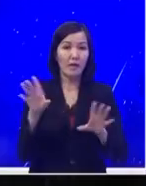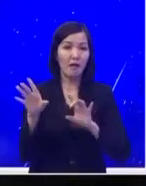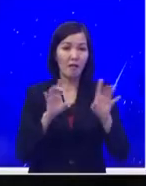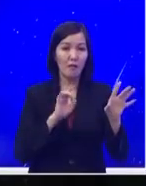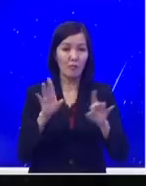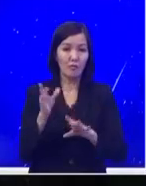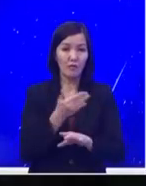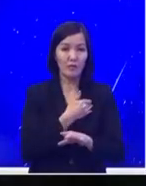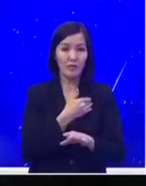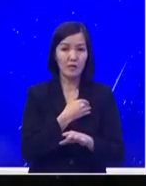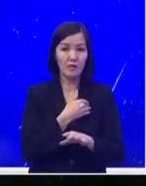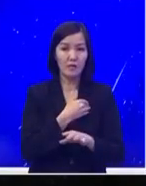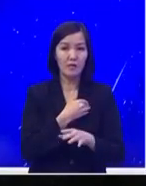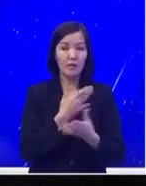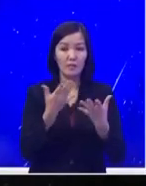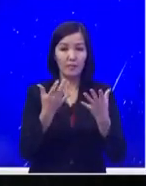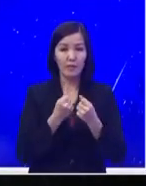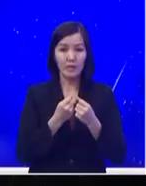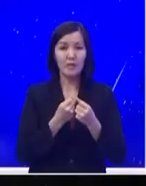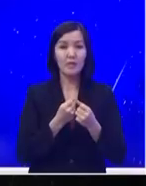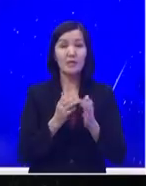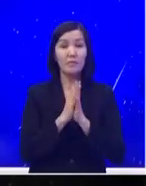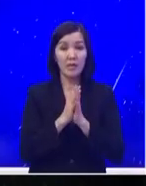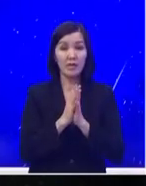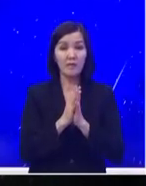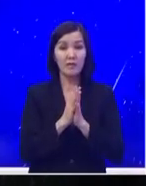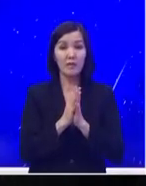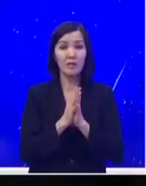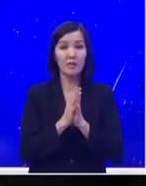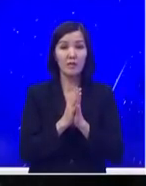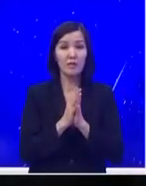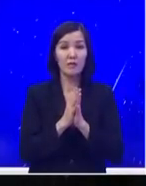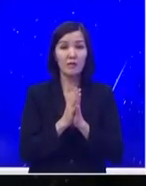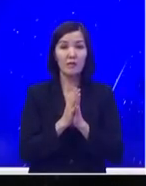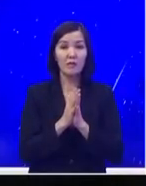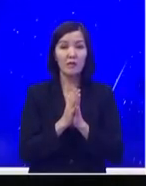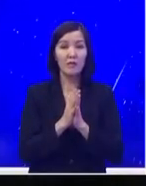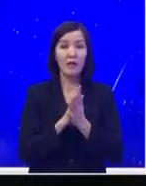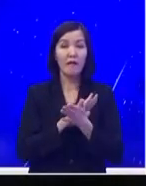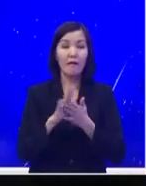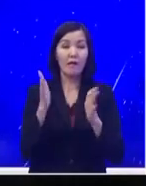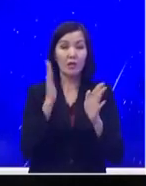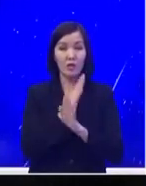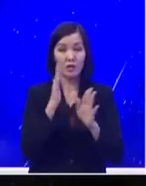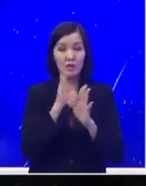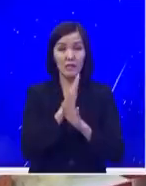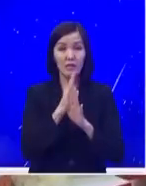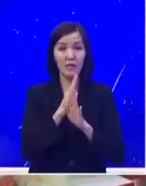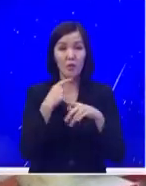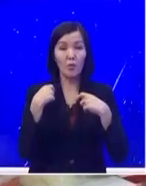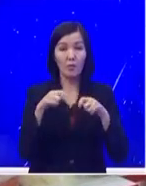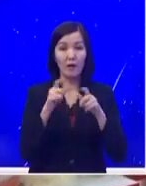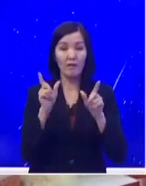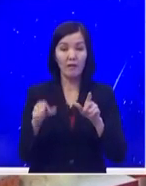просто что берите, спрашивайте. Прям не то, что берите, а спрашивайте экологически чистые пакеты у продавцов.